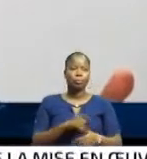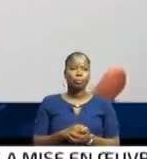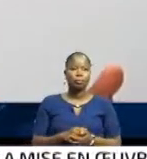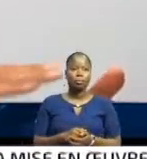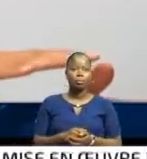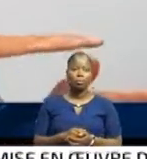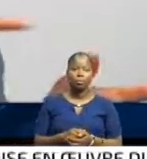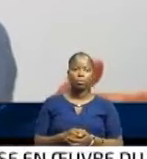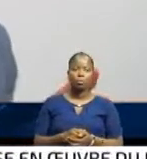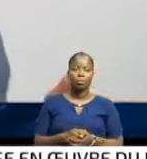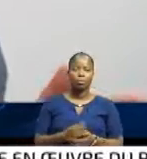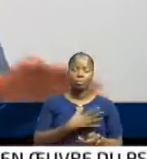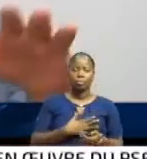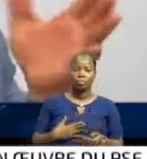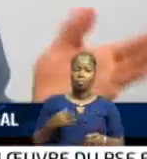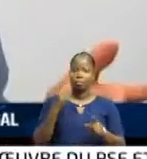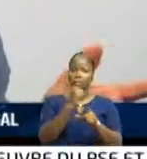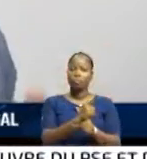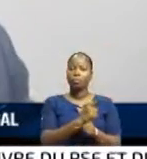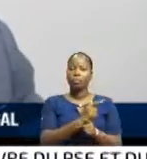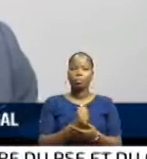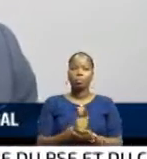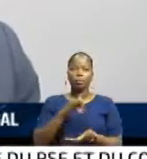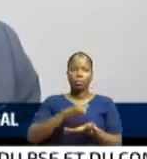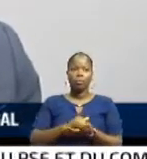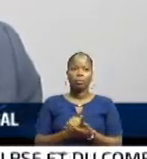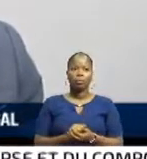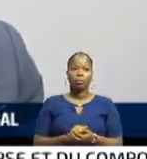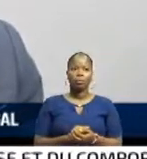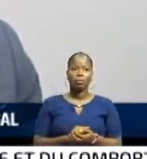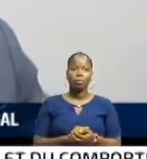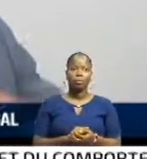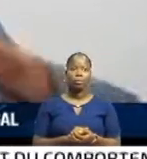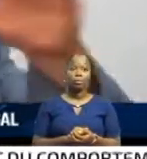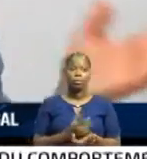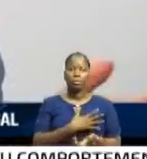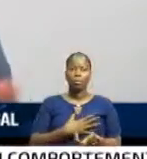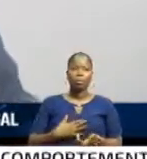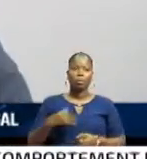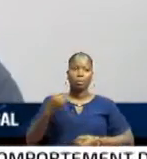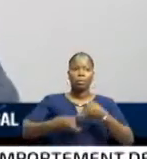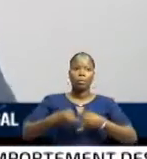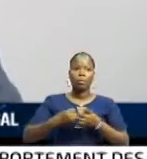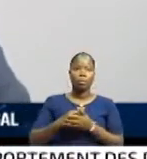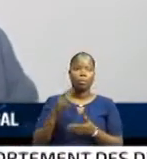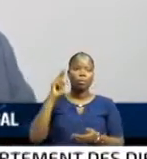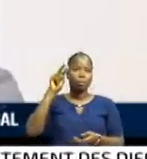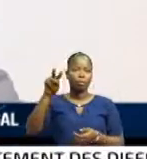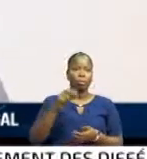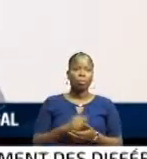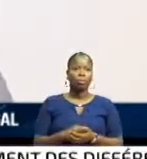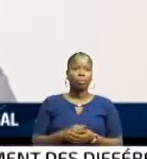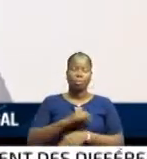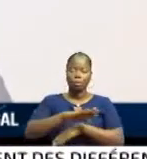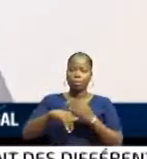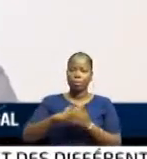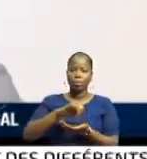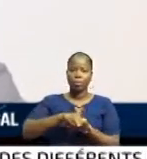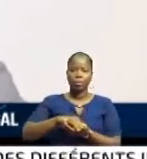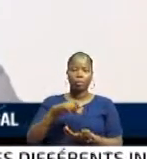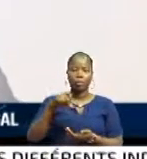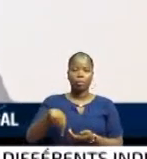pse et maintenir cette notation et si on regarde donc en résumé tout